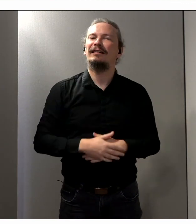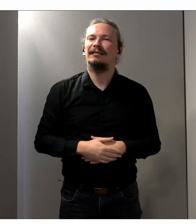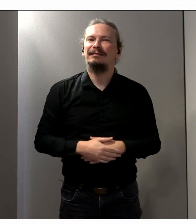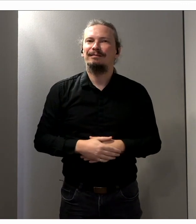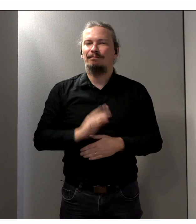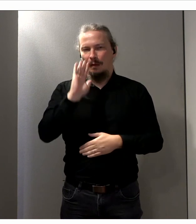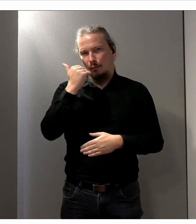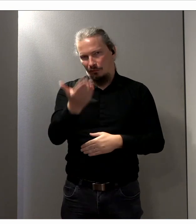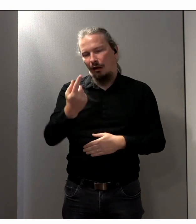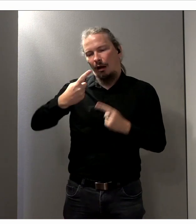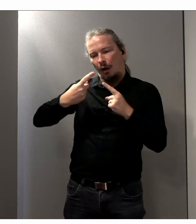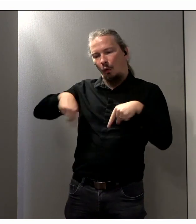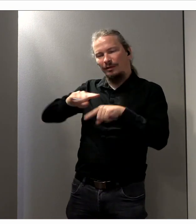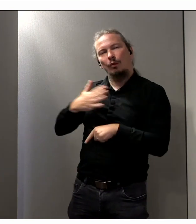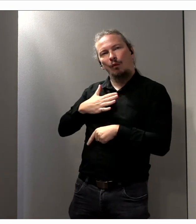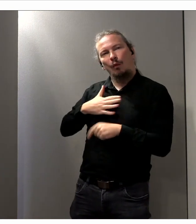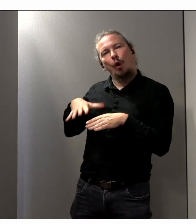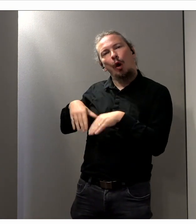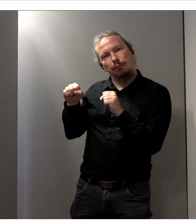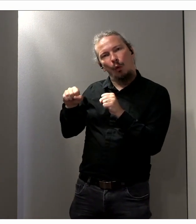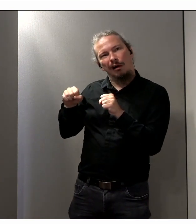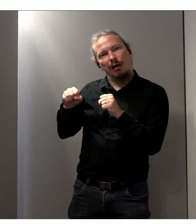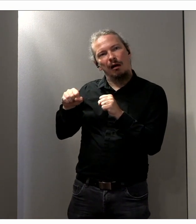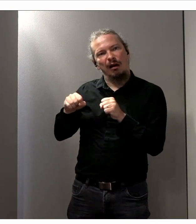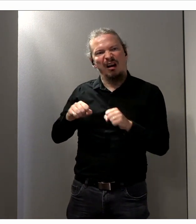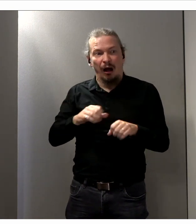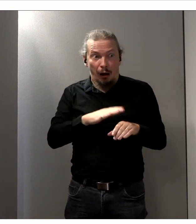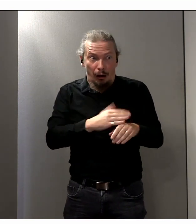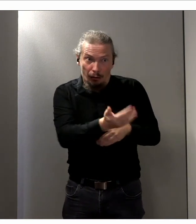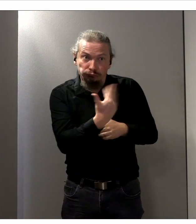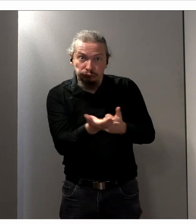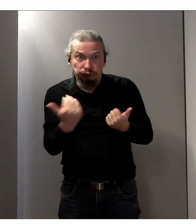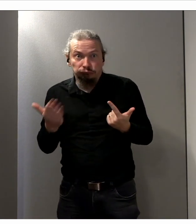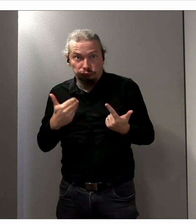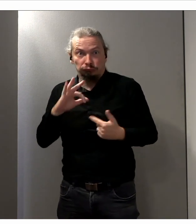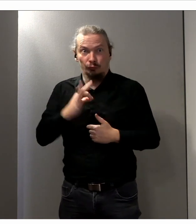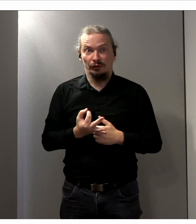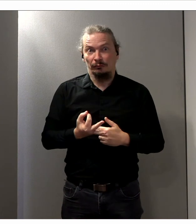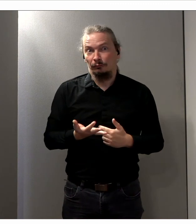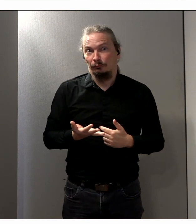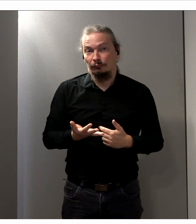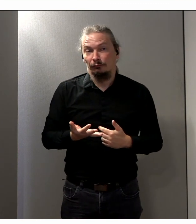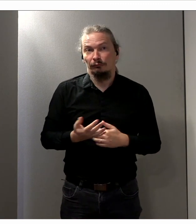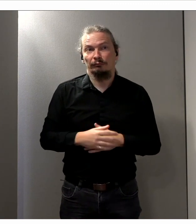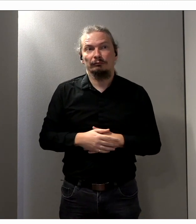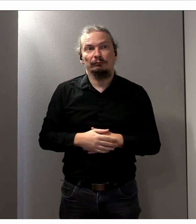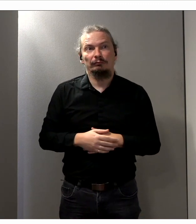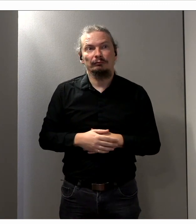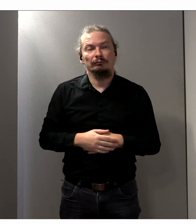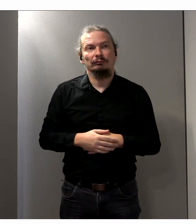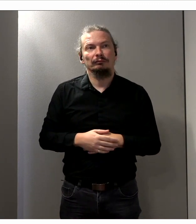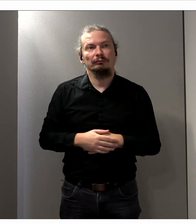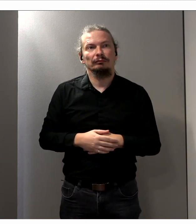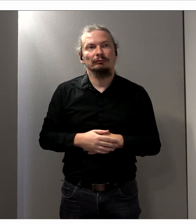commission emploi, moi, je vous invite à apporter les contributions pour que, parce que dans